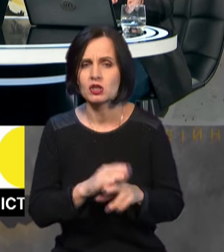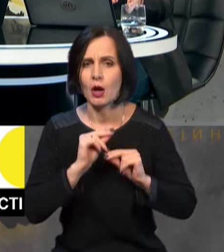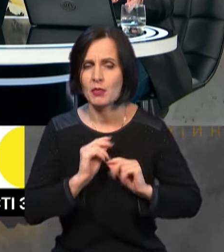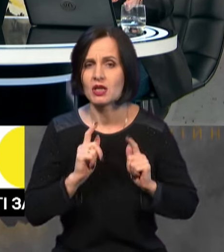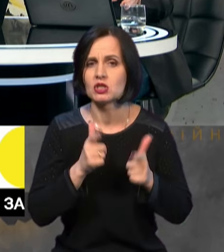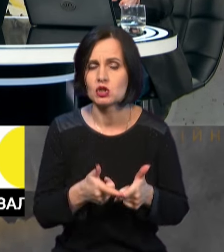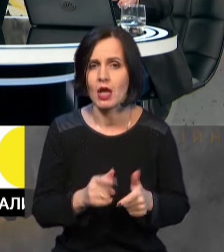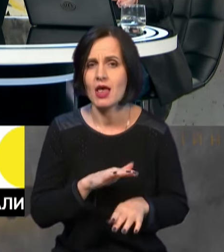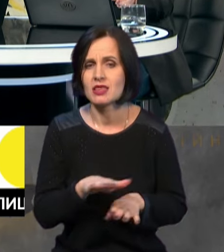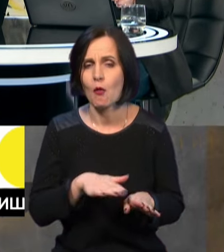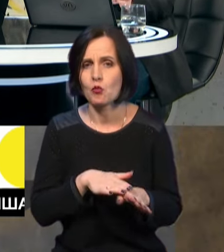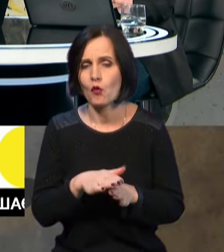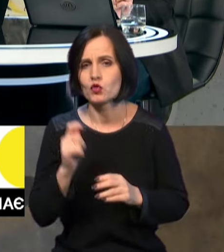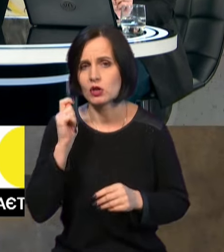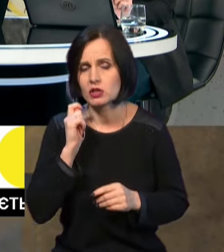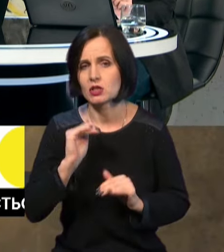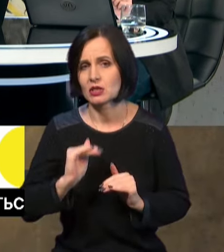працевлаштуватися неповнолітній дитині на роботу?